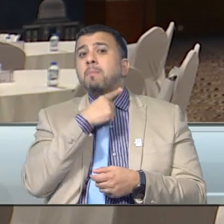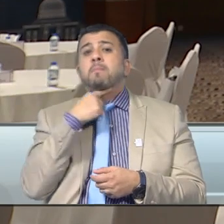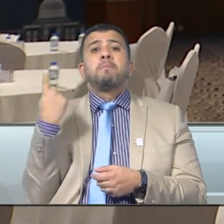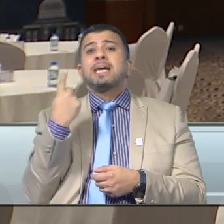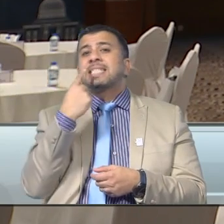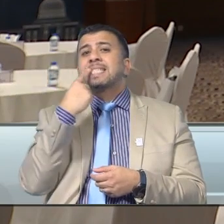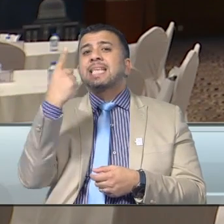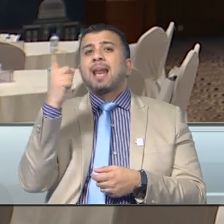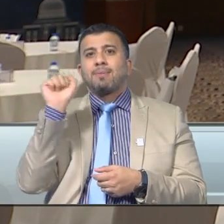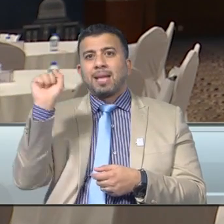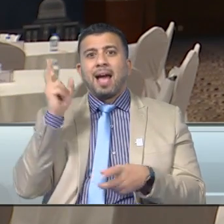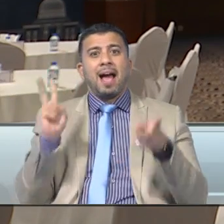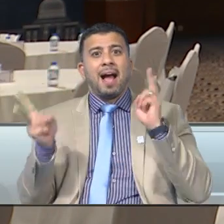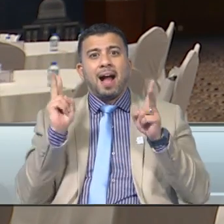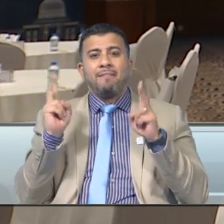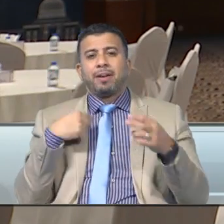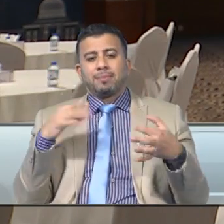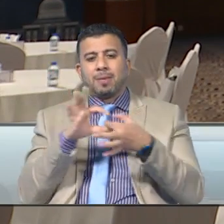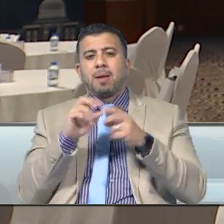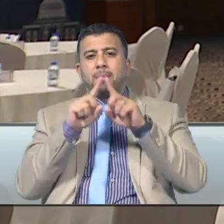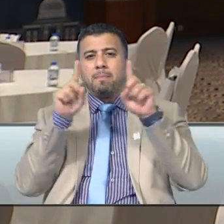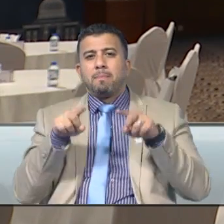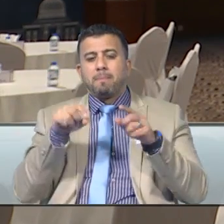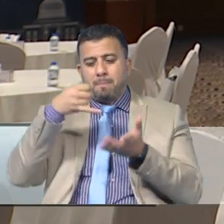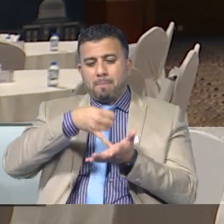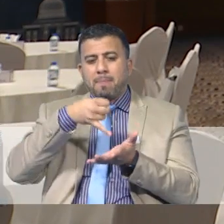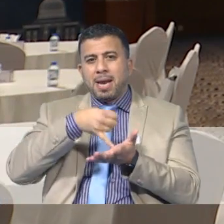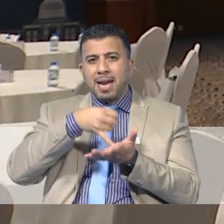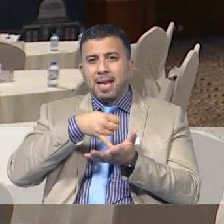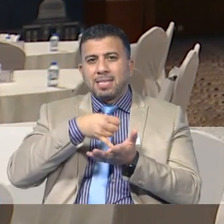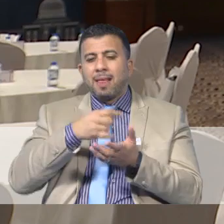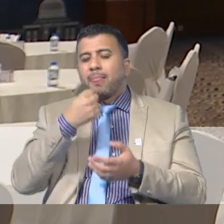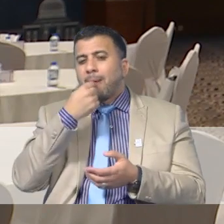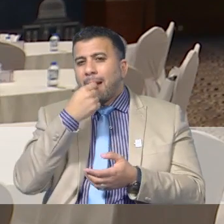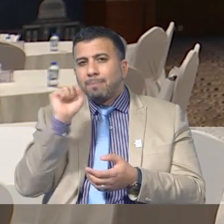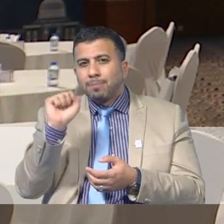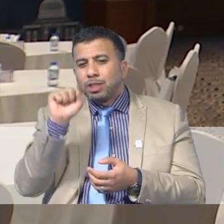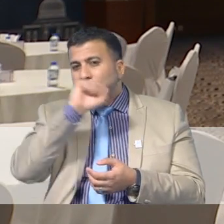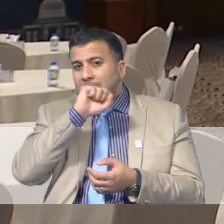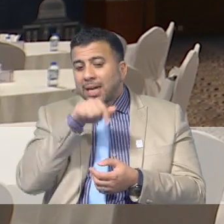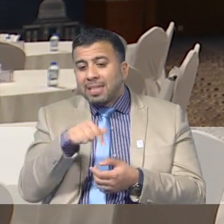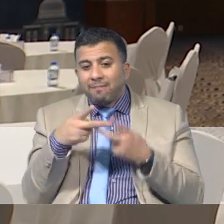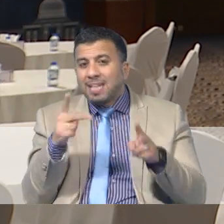عام على إقامتها، ويحتفل مركز التحكيم الشارقة بمرور 10 سنوات على إقامته،